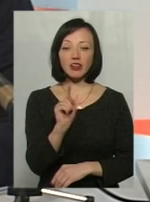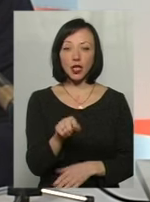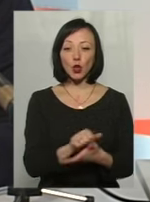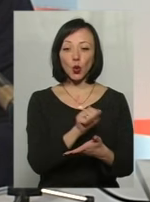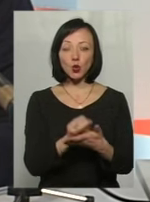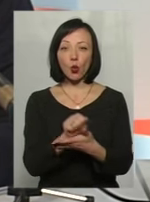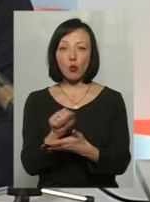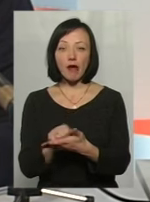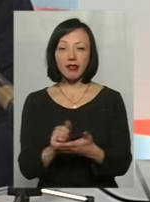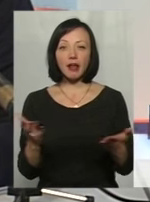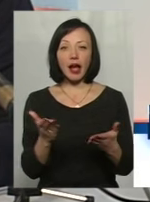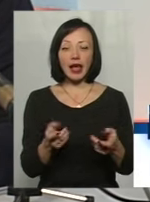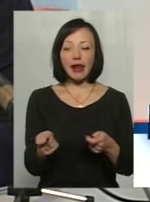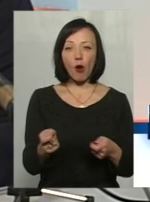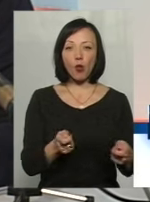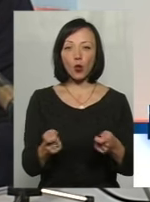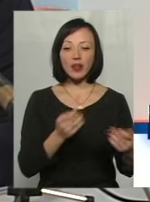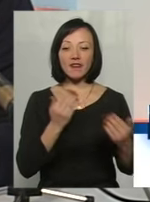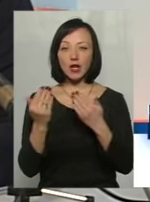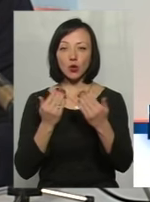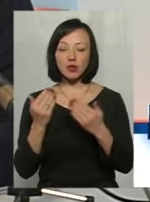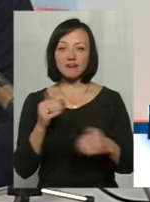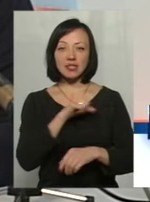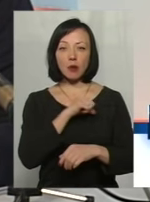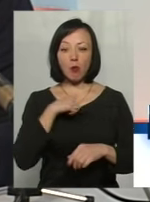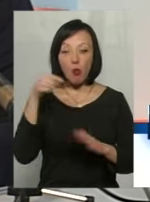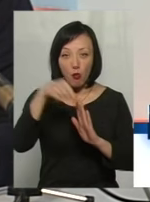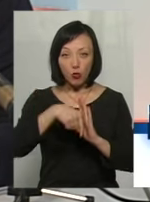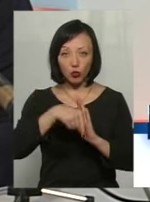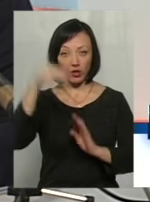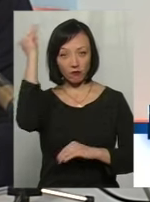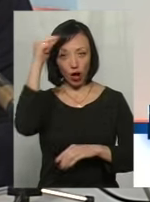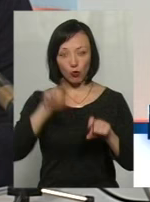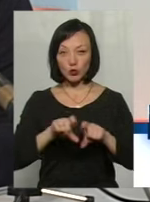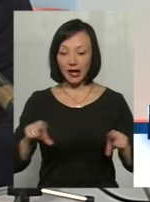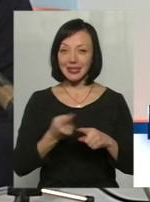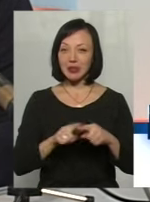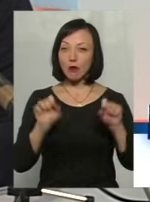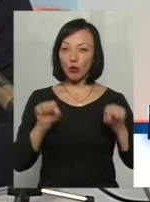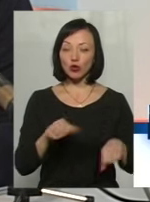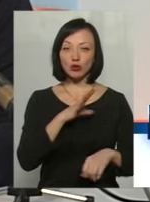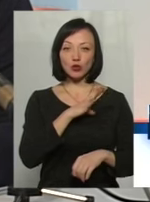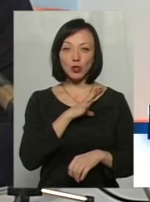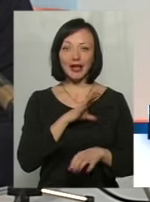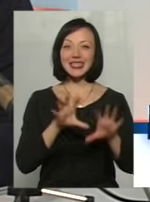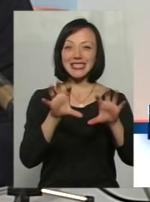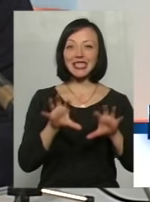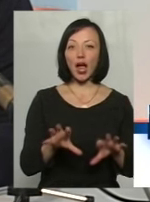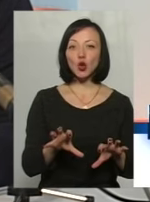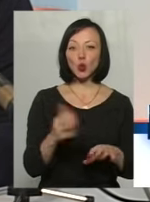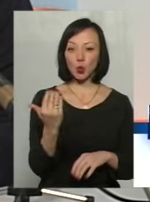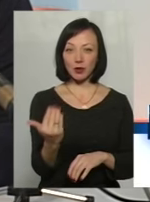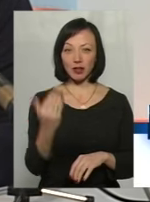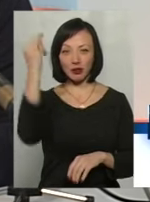нормативних документах, які регулюють відносини в самому навчальному закладі. Зокрема, це може бути той самий статут навчального закладу,